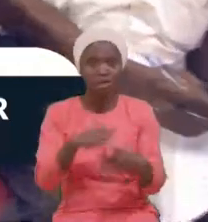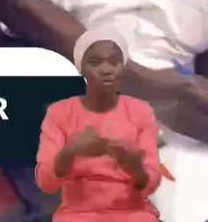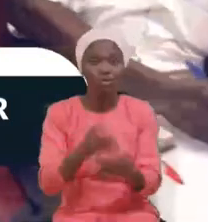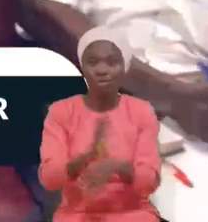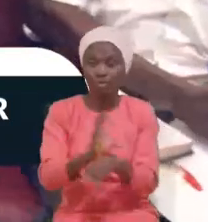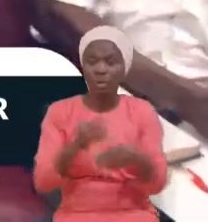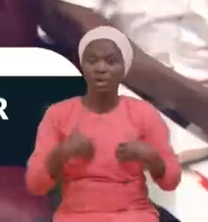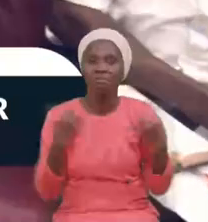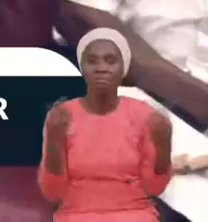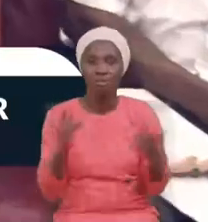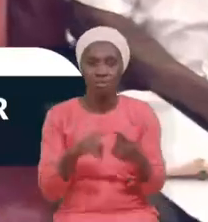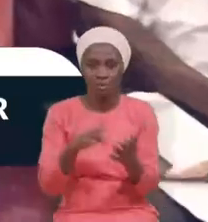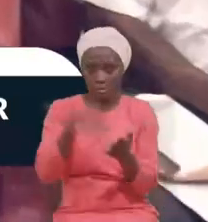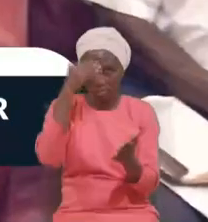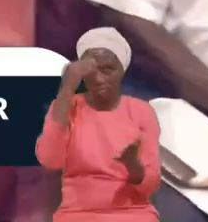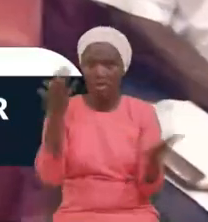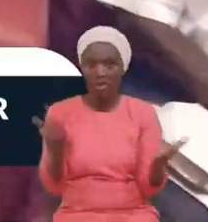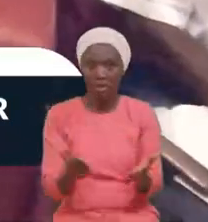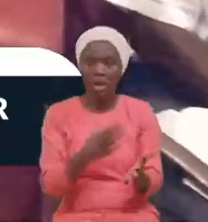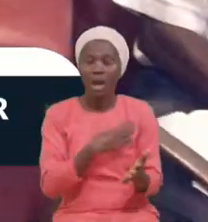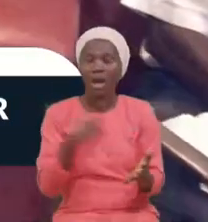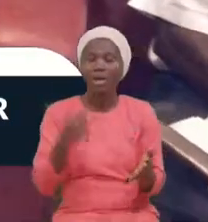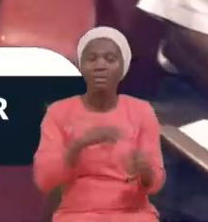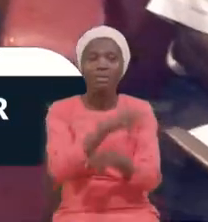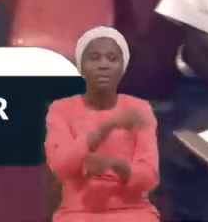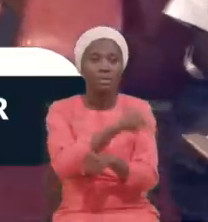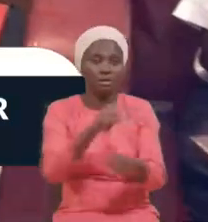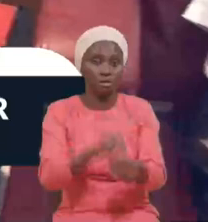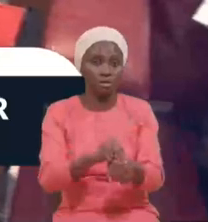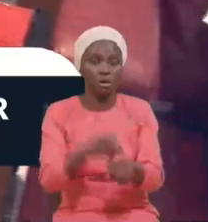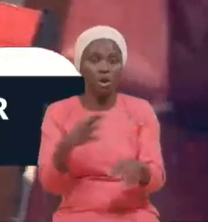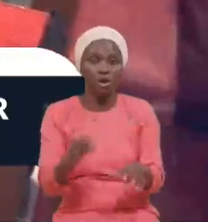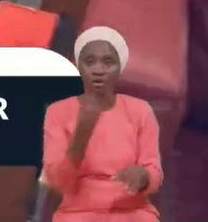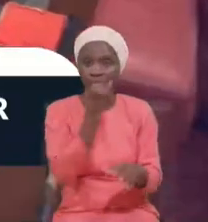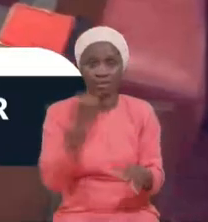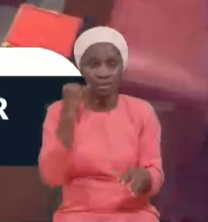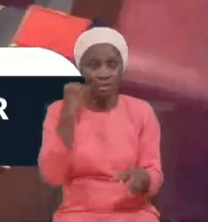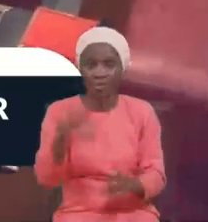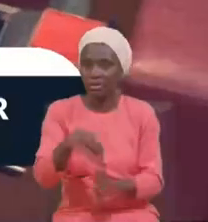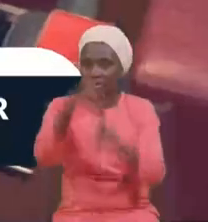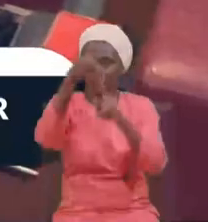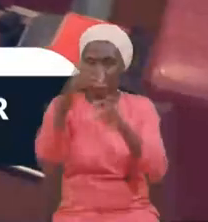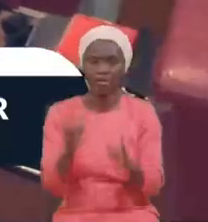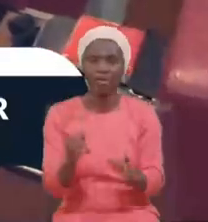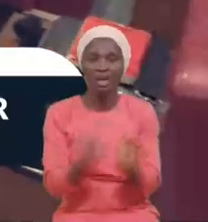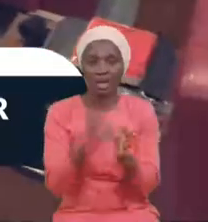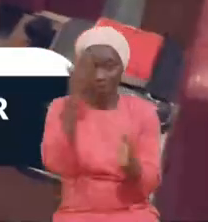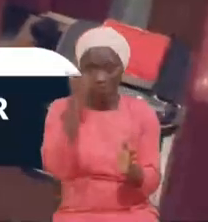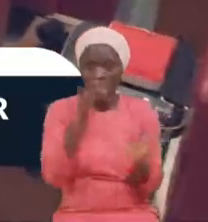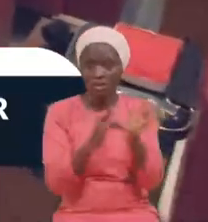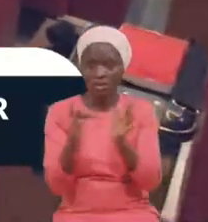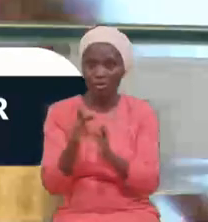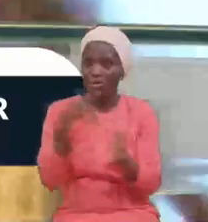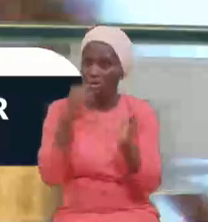Toute l'Église a bien de choses à apprendre ici. Et la nation d'Israël en particulier, c'est